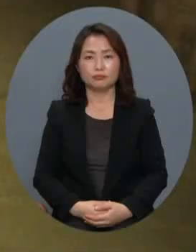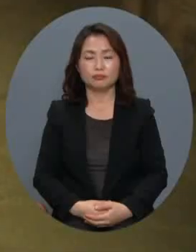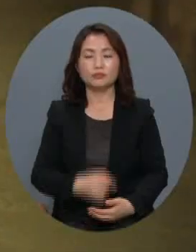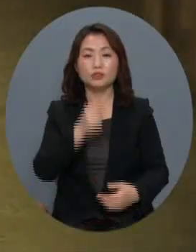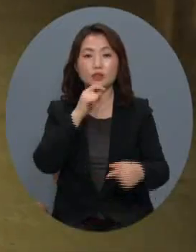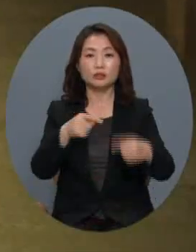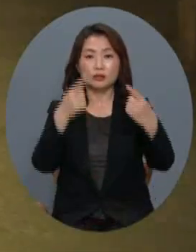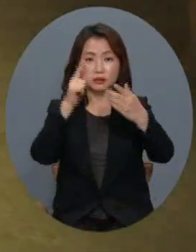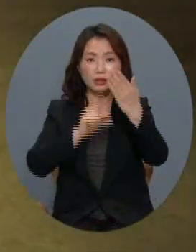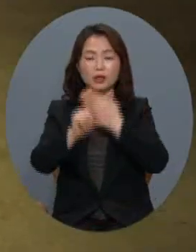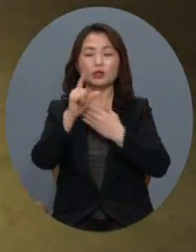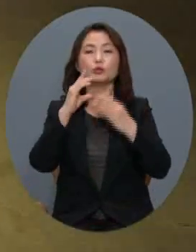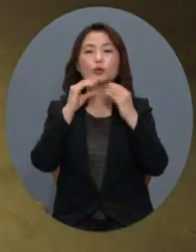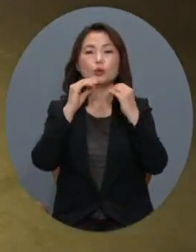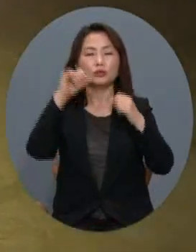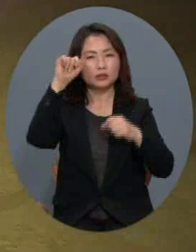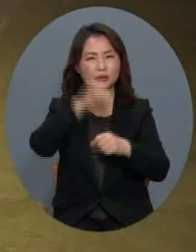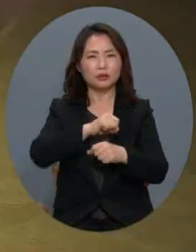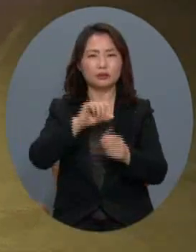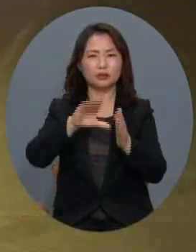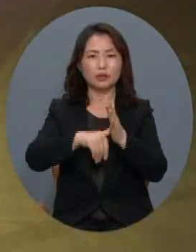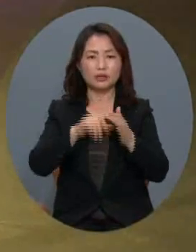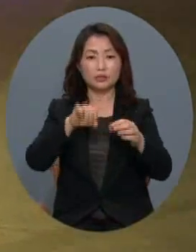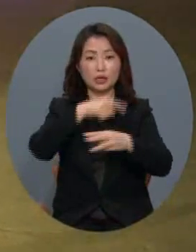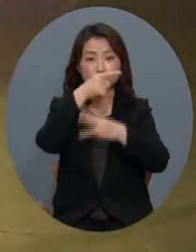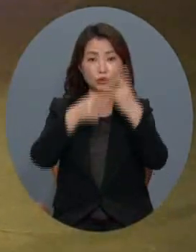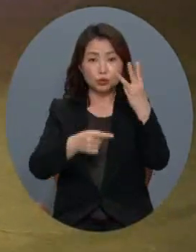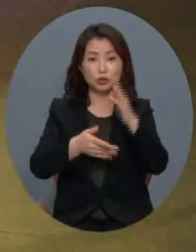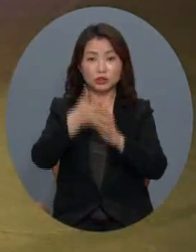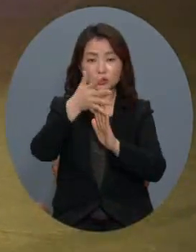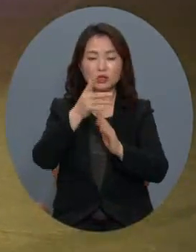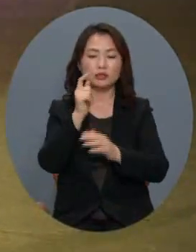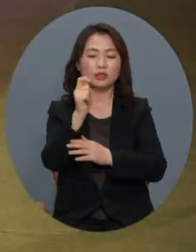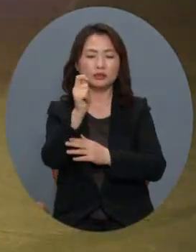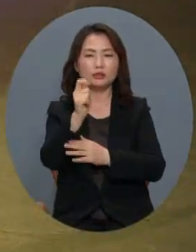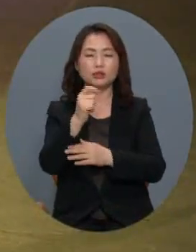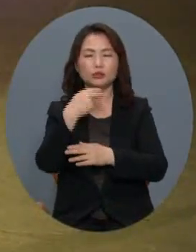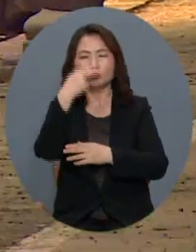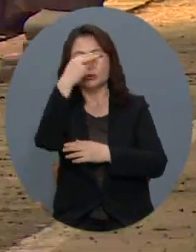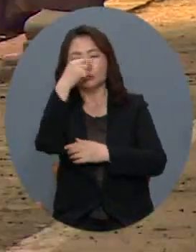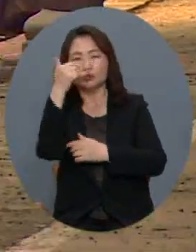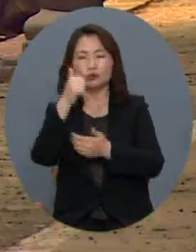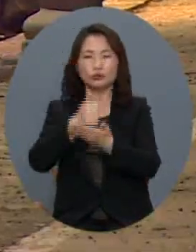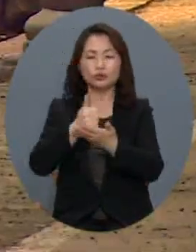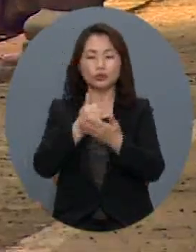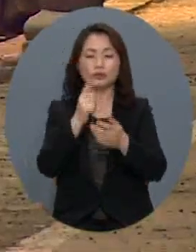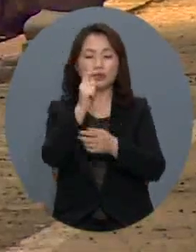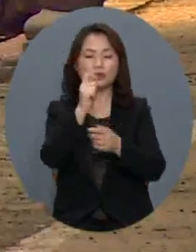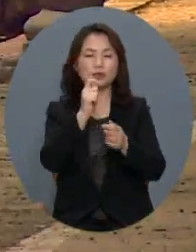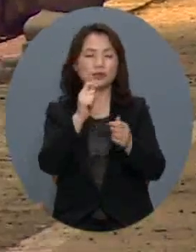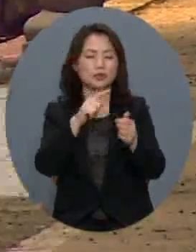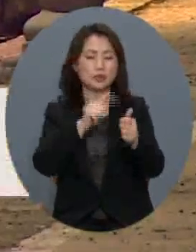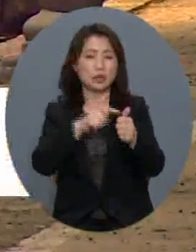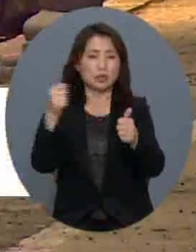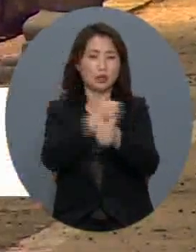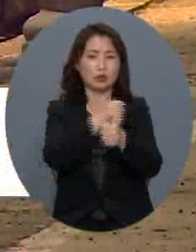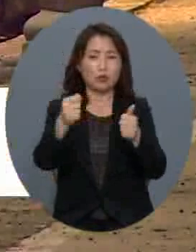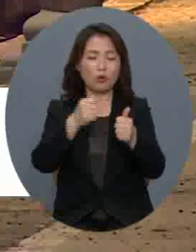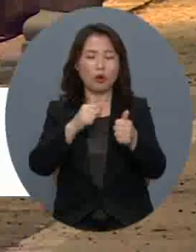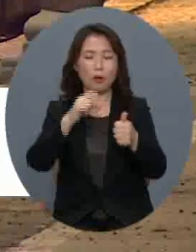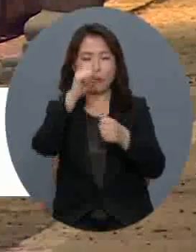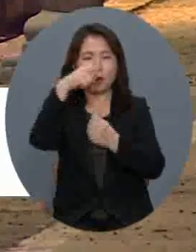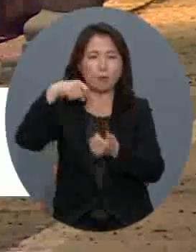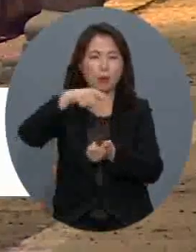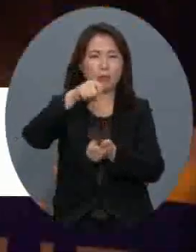설 다음날인 지난 토요일 새벽 상주 시내에서 택시를 타려고 던 술 취한 남성이 택시기사를 때리고 택시를